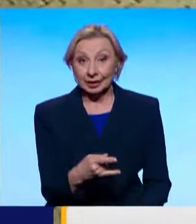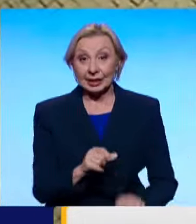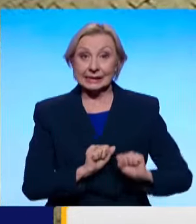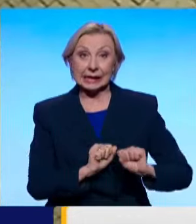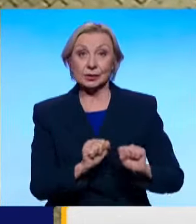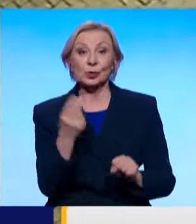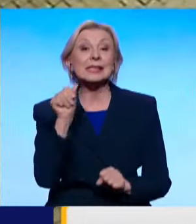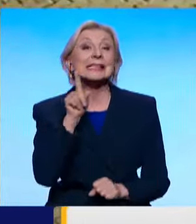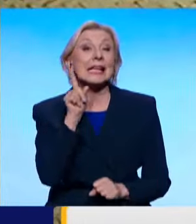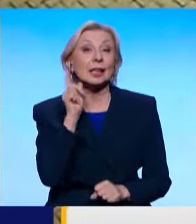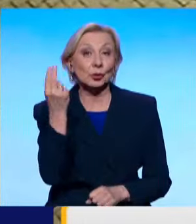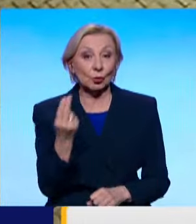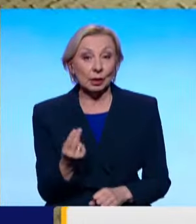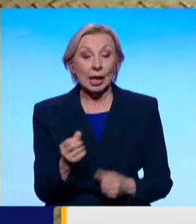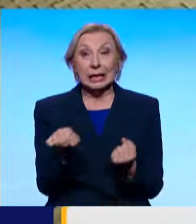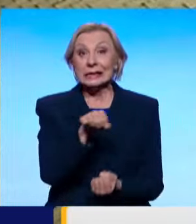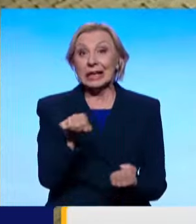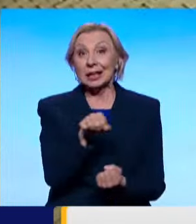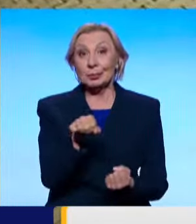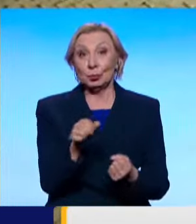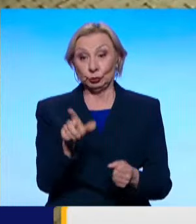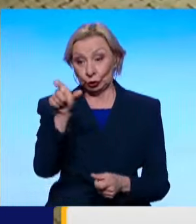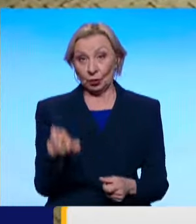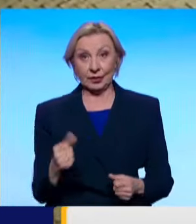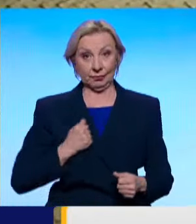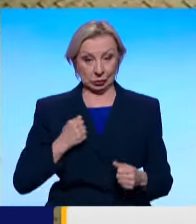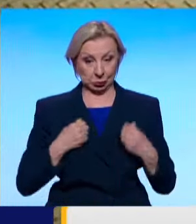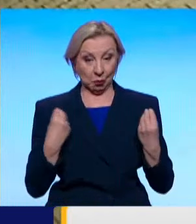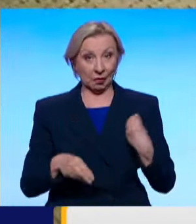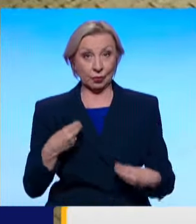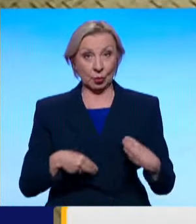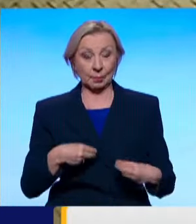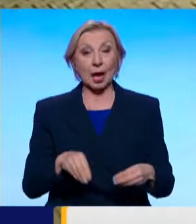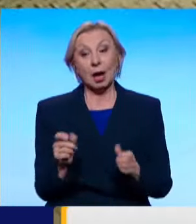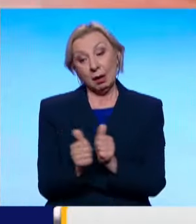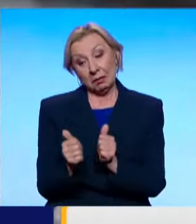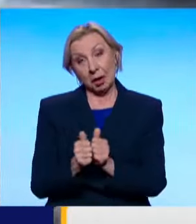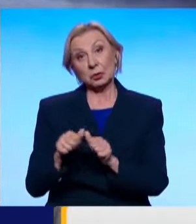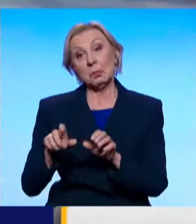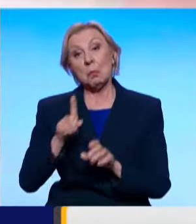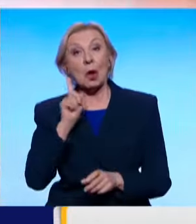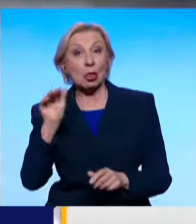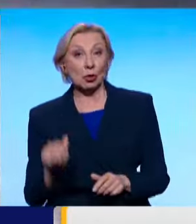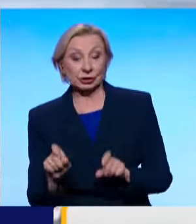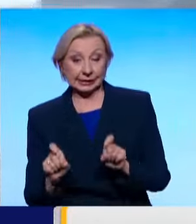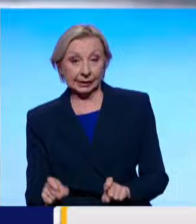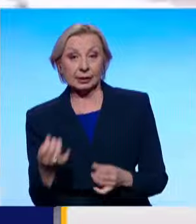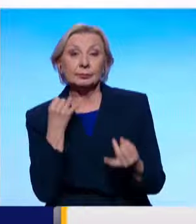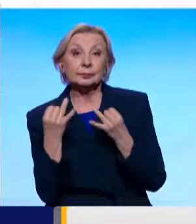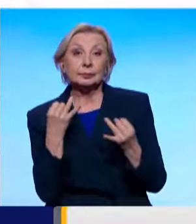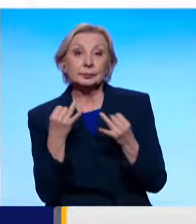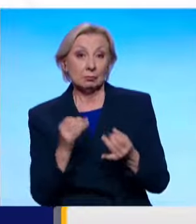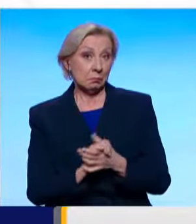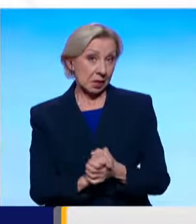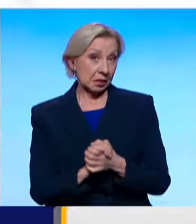захисного зеленого кольору. За кермом чоловік у військовій формі. Поруч молодший в темному одязі. Діалог кермувальника і